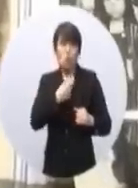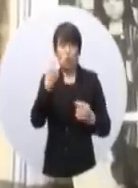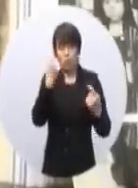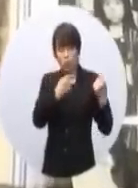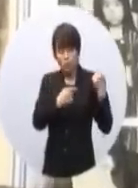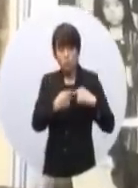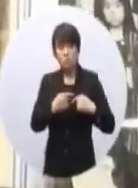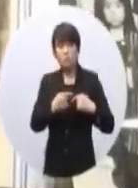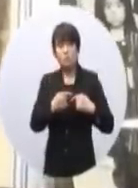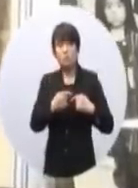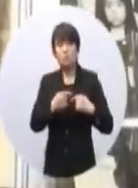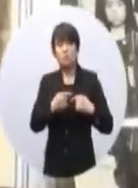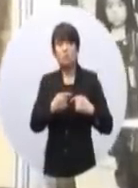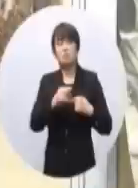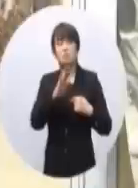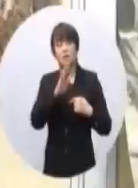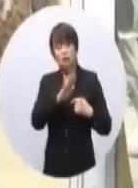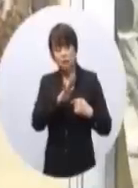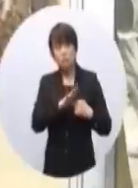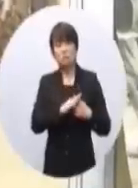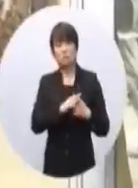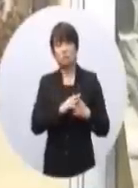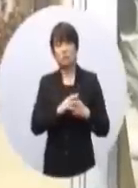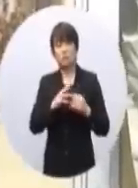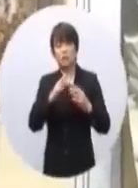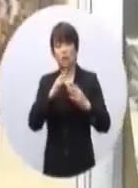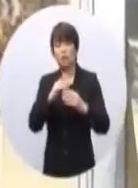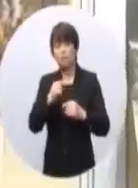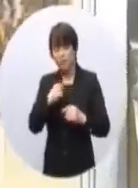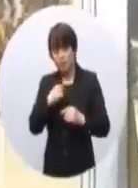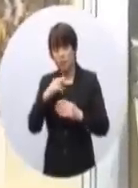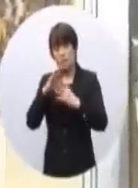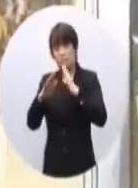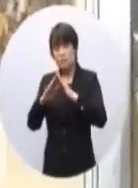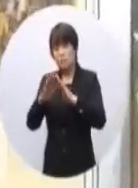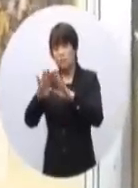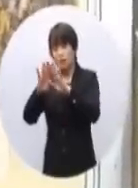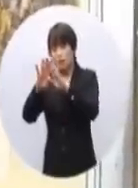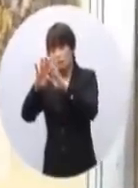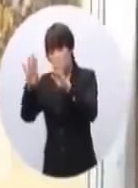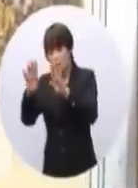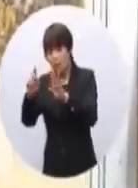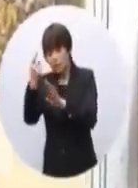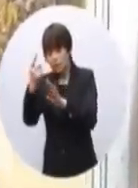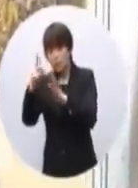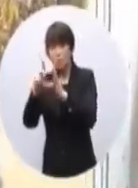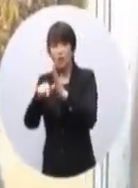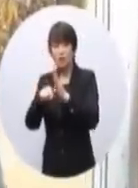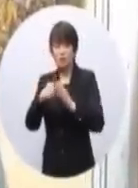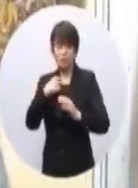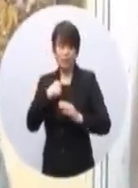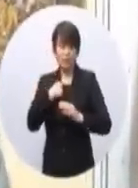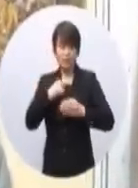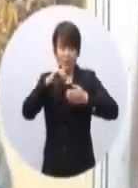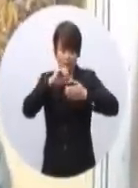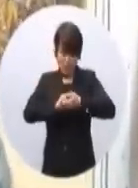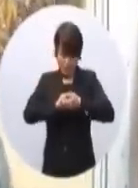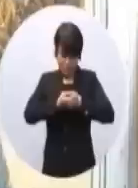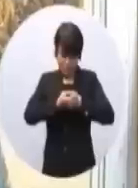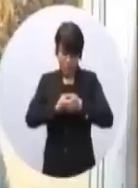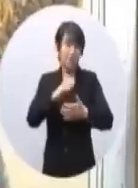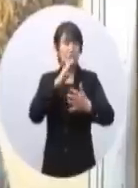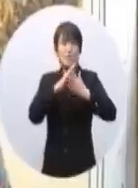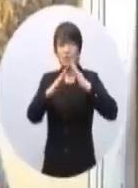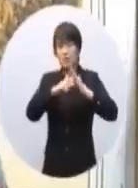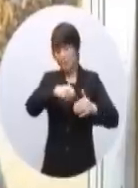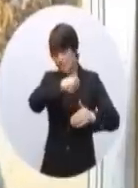心の傷があり、戦争が始まりそうになっても自分は戦争は